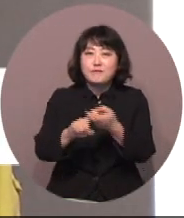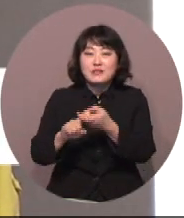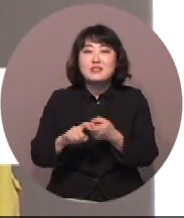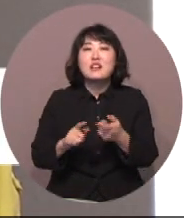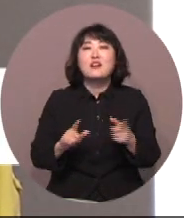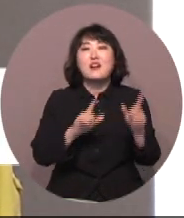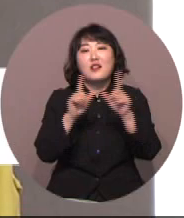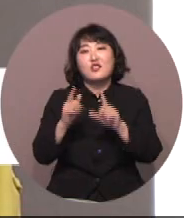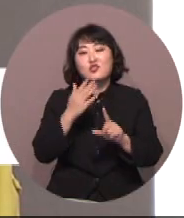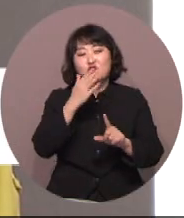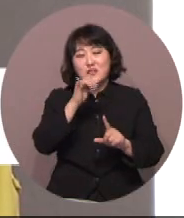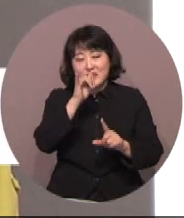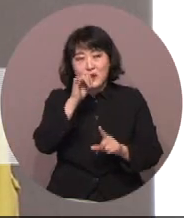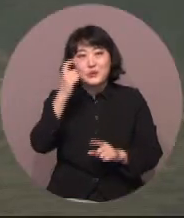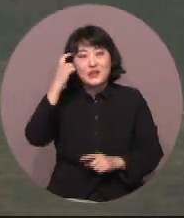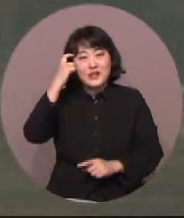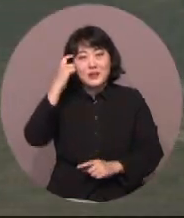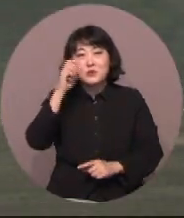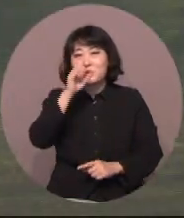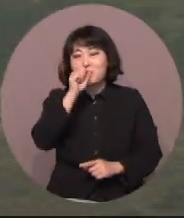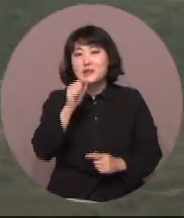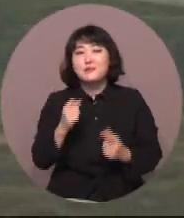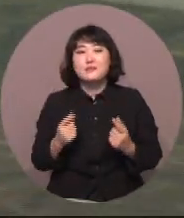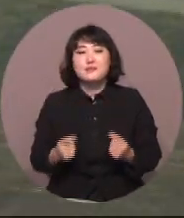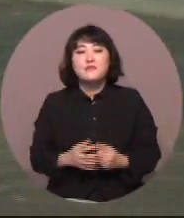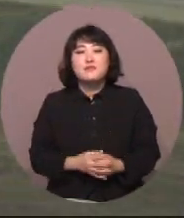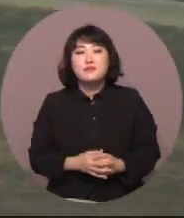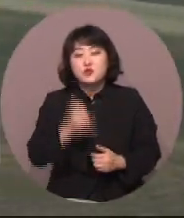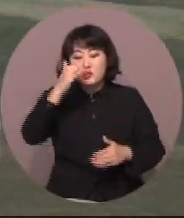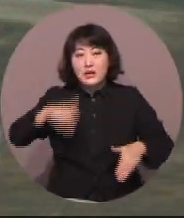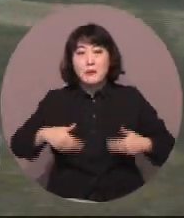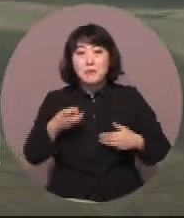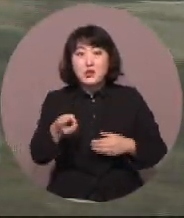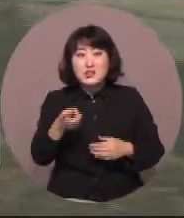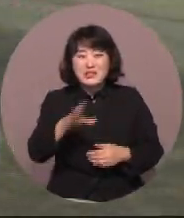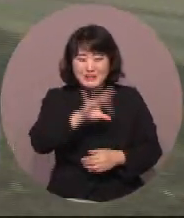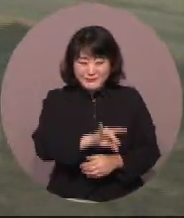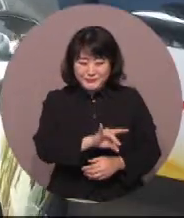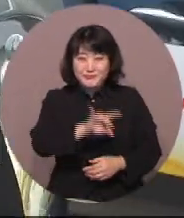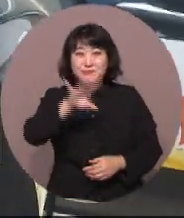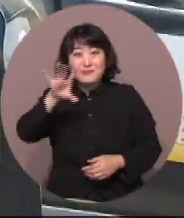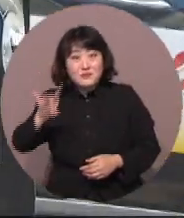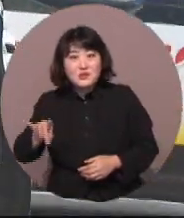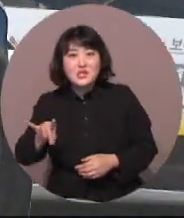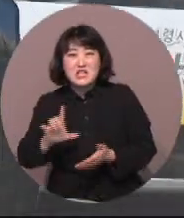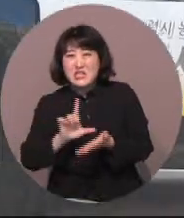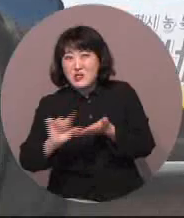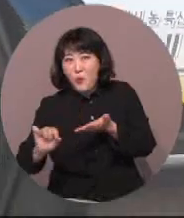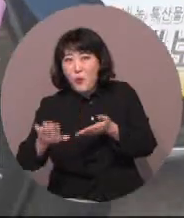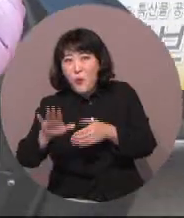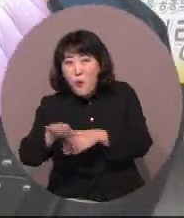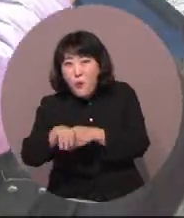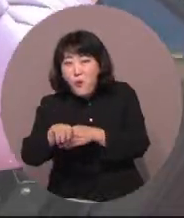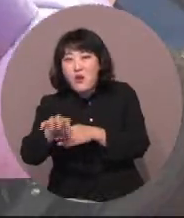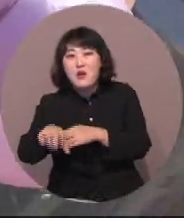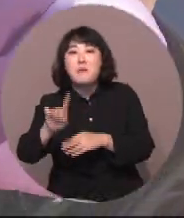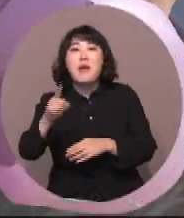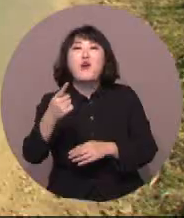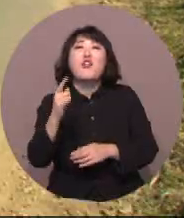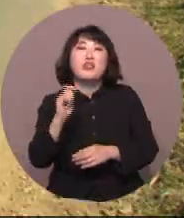이라고 생각하면 4 좋겠습니다 충남도는 버스 운행이 금은 농어촌 지역의 100원 택시 등을 투입해